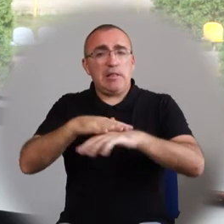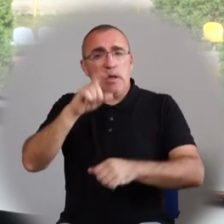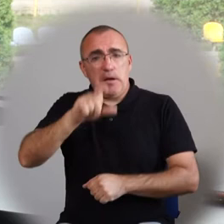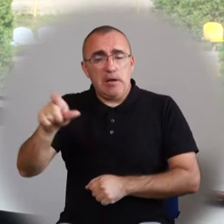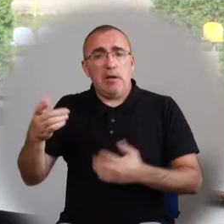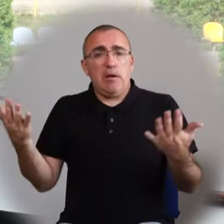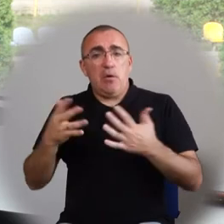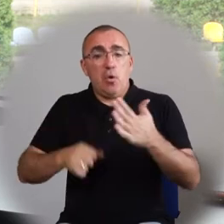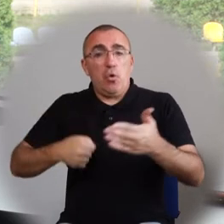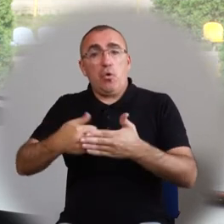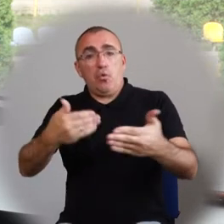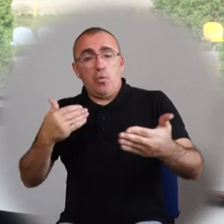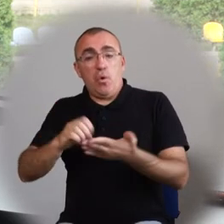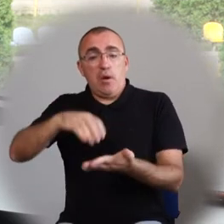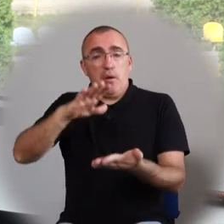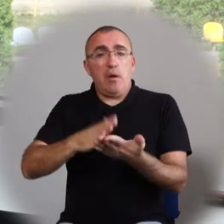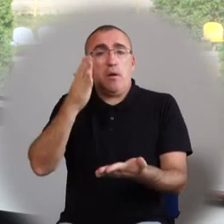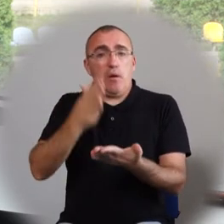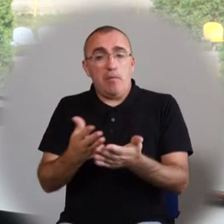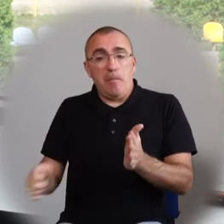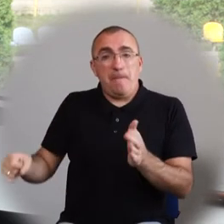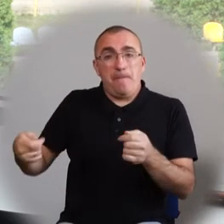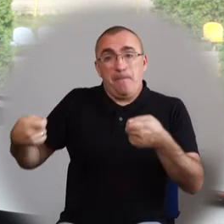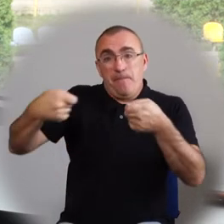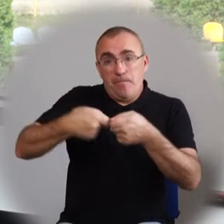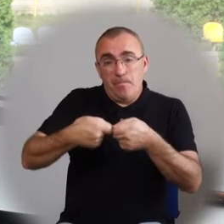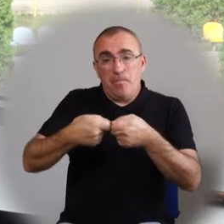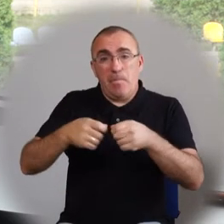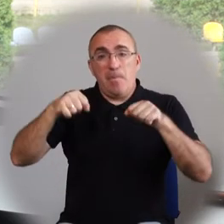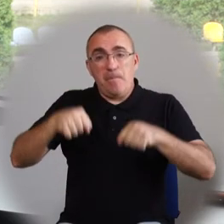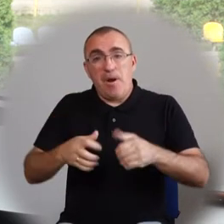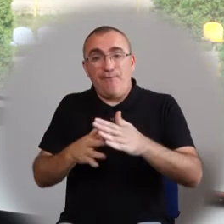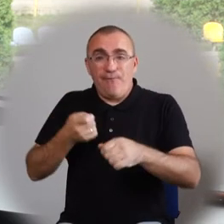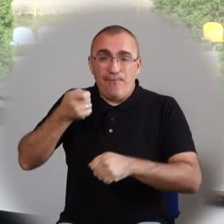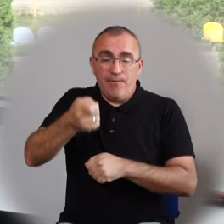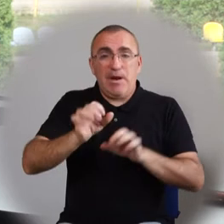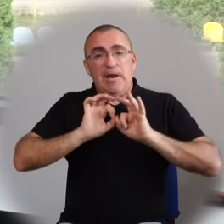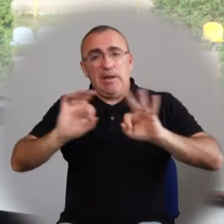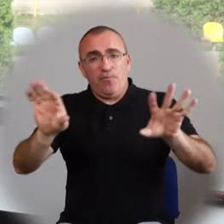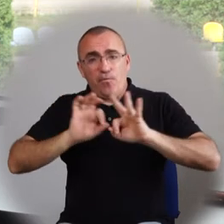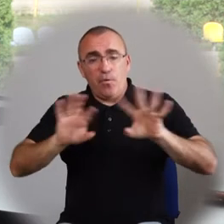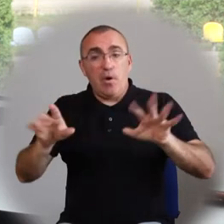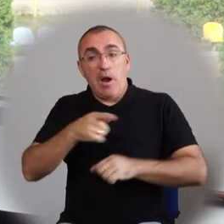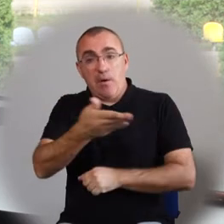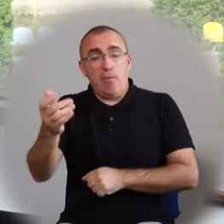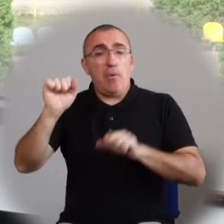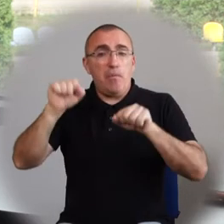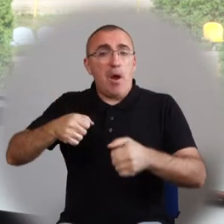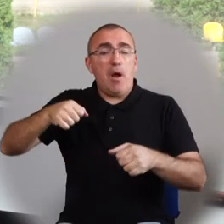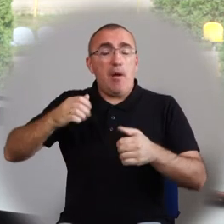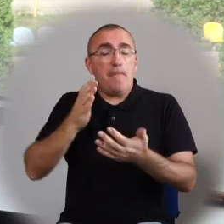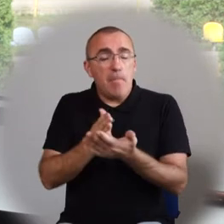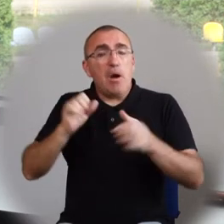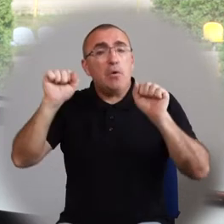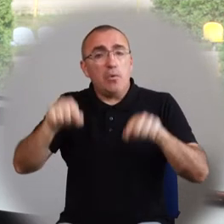соціального захисту населення, які до цього реєстру мають підключення без права внесення будь-якої інформації, але